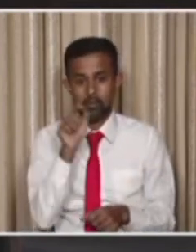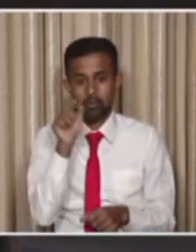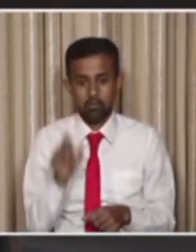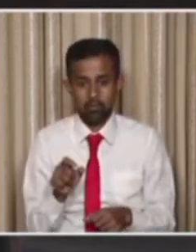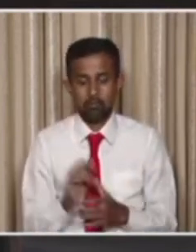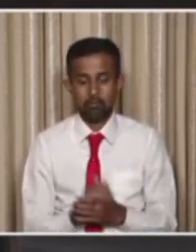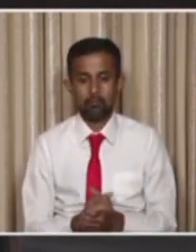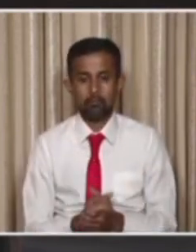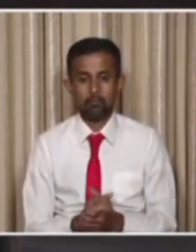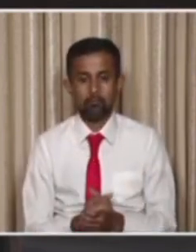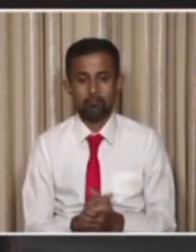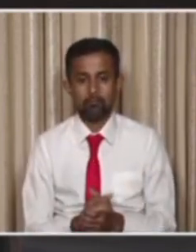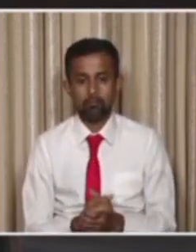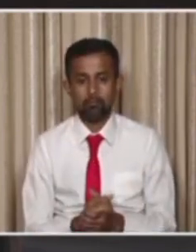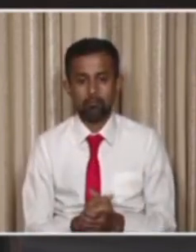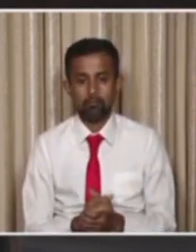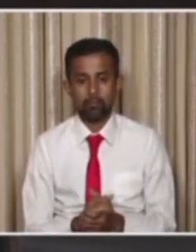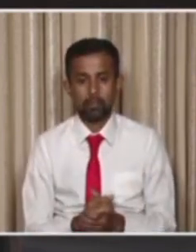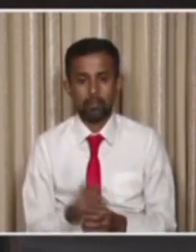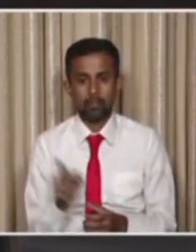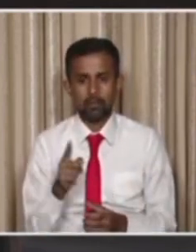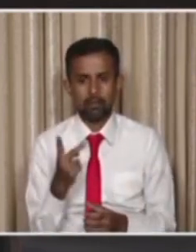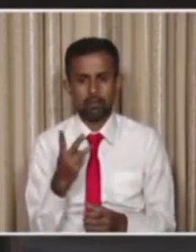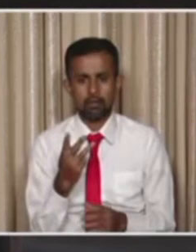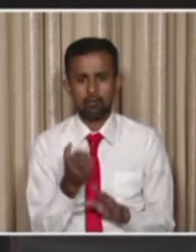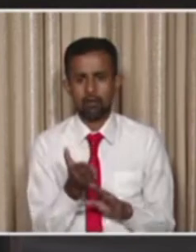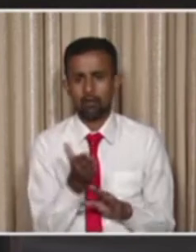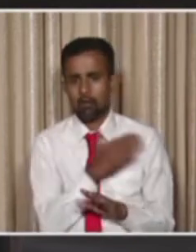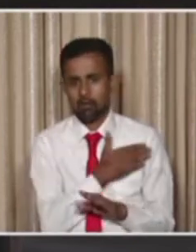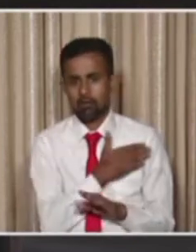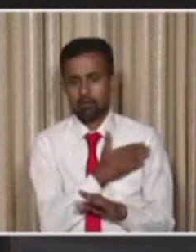දැන් මීට දින කීපයකට කලින්